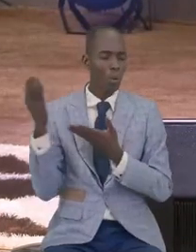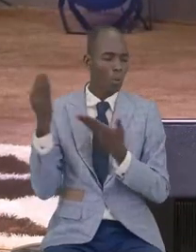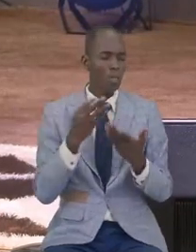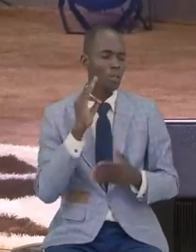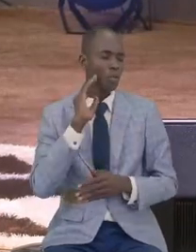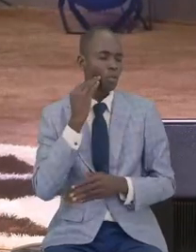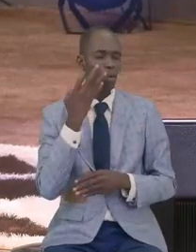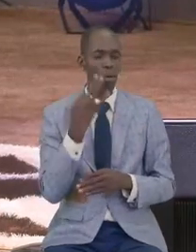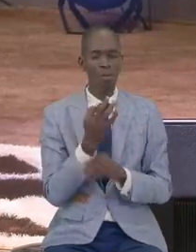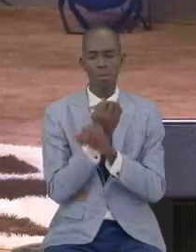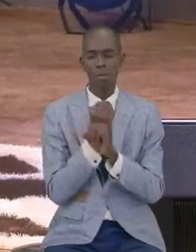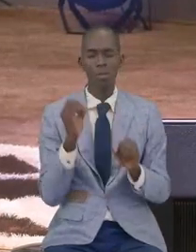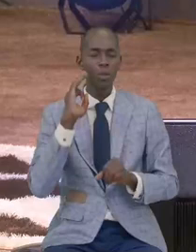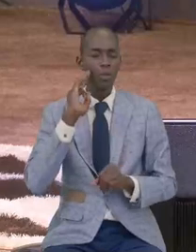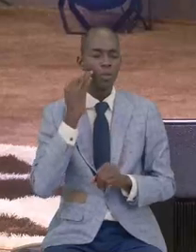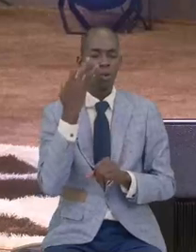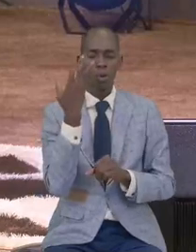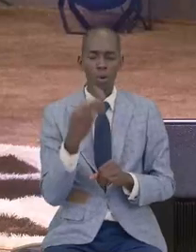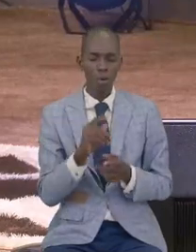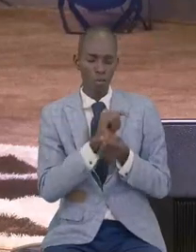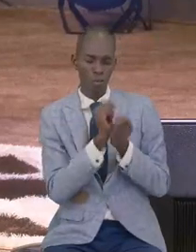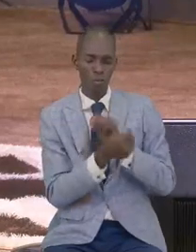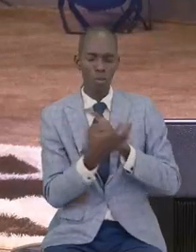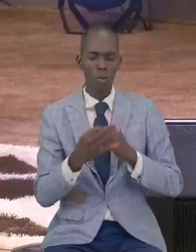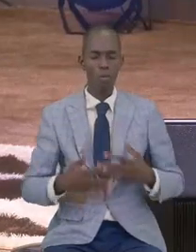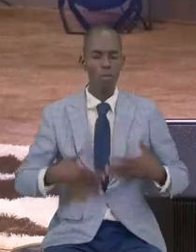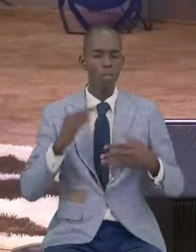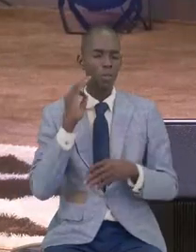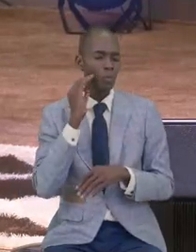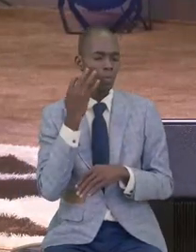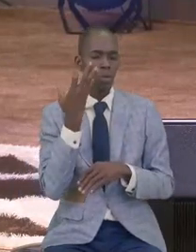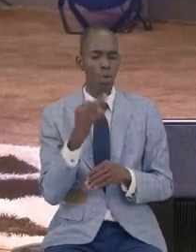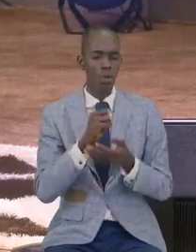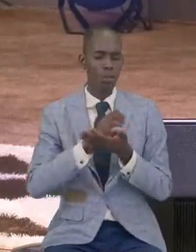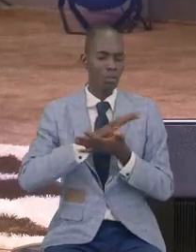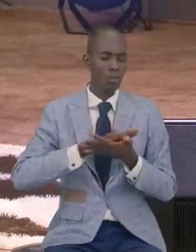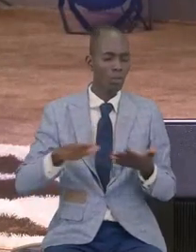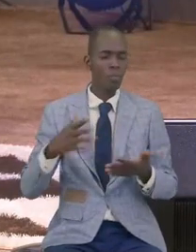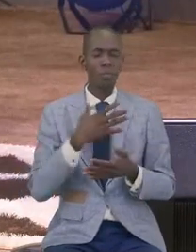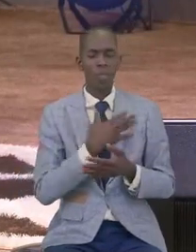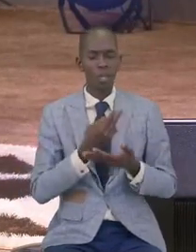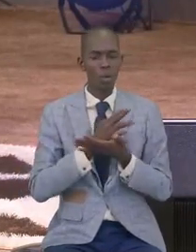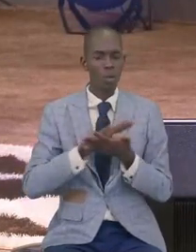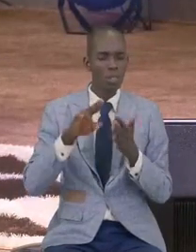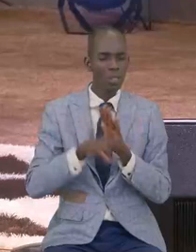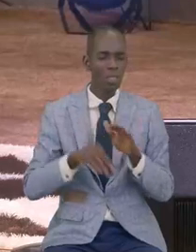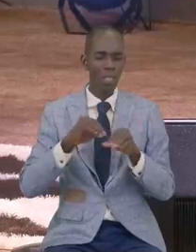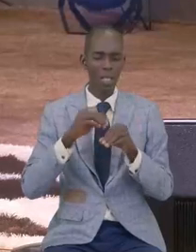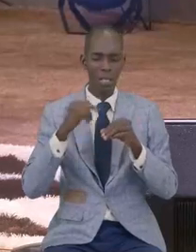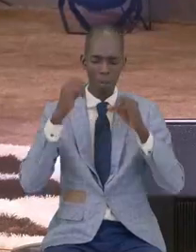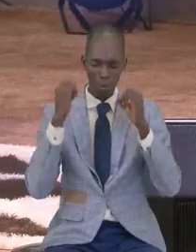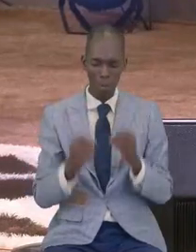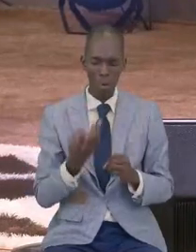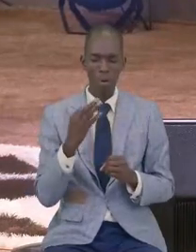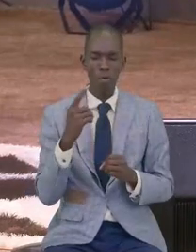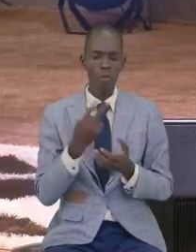salut, le fruit de la transformation de vie, le fruit de la sanctification et la sainteté avec la